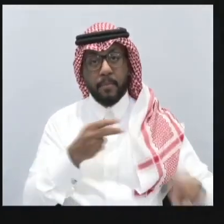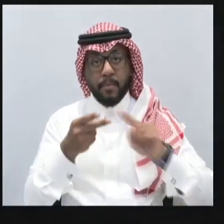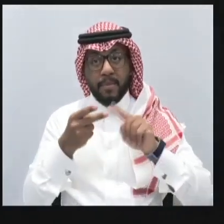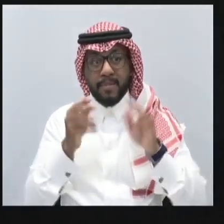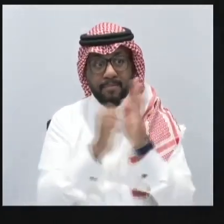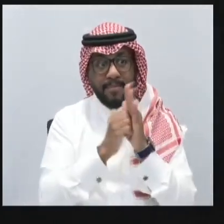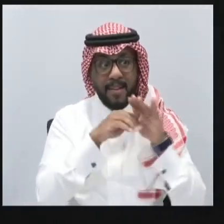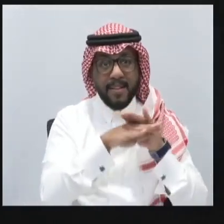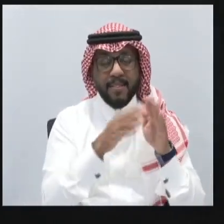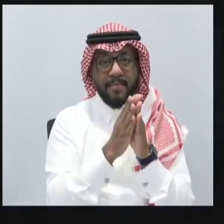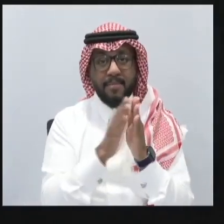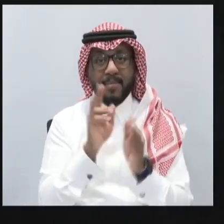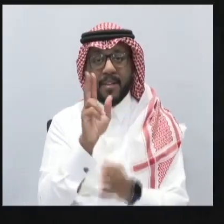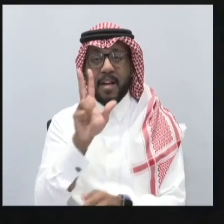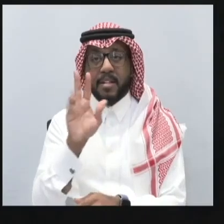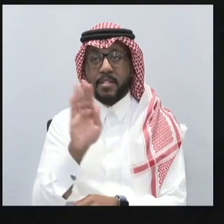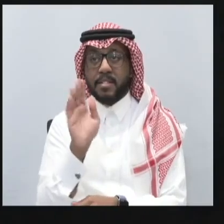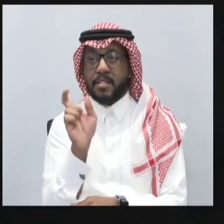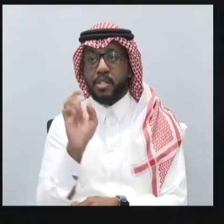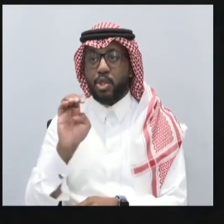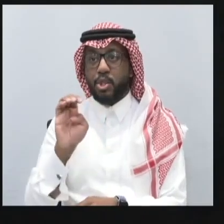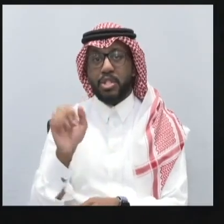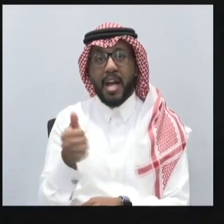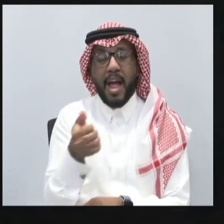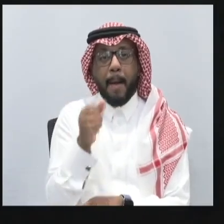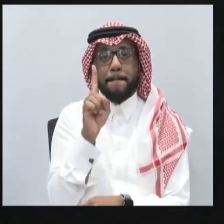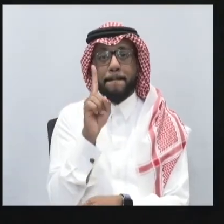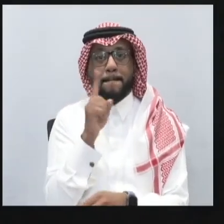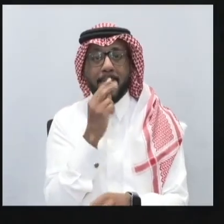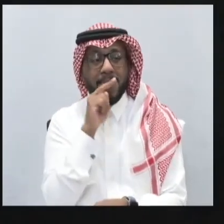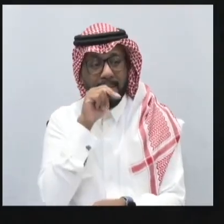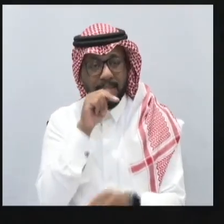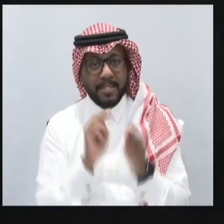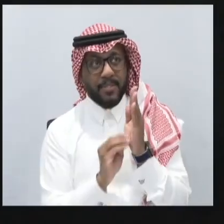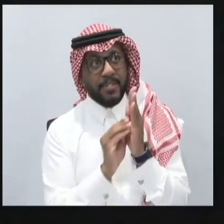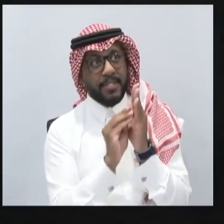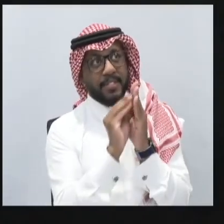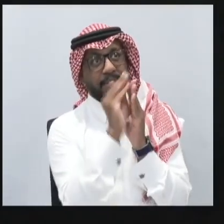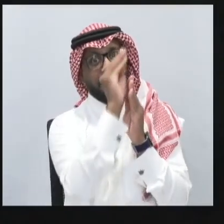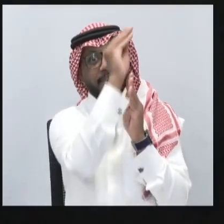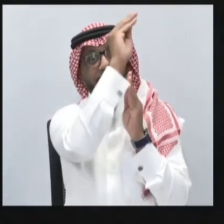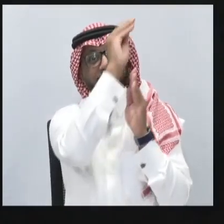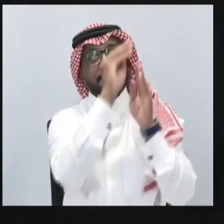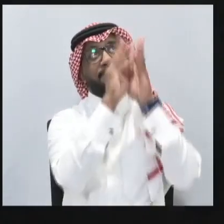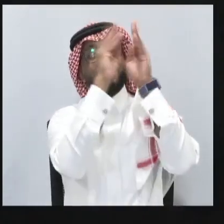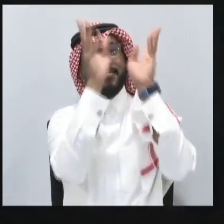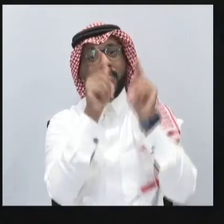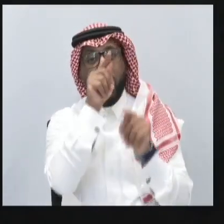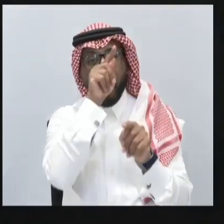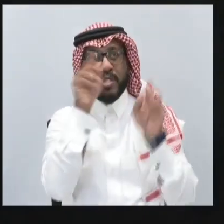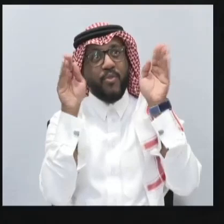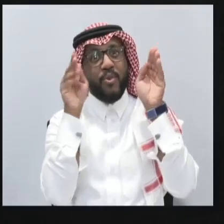كمسكن مثل السنجاب يسكن فين في الاشجار مثل